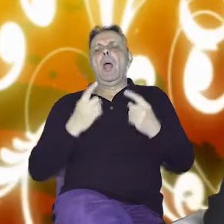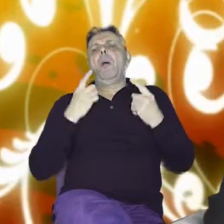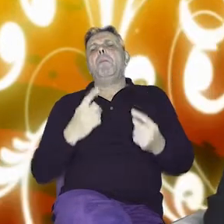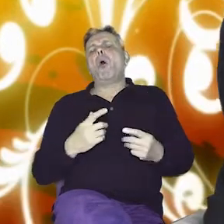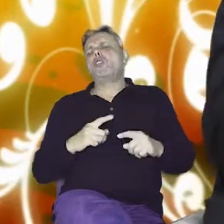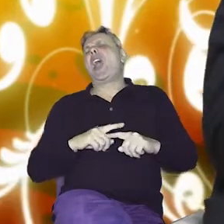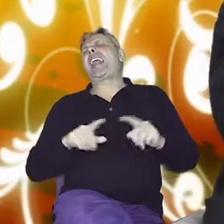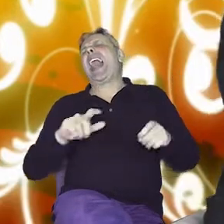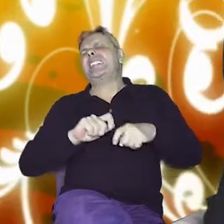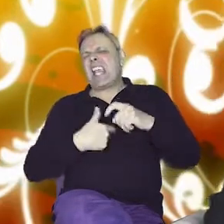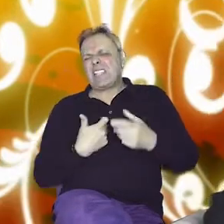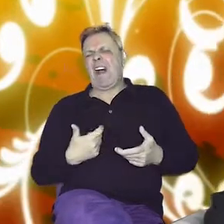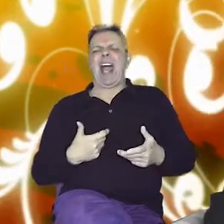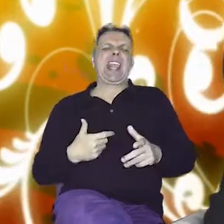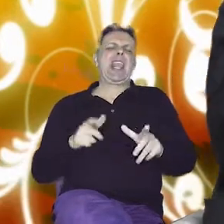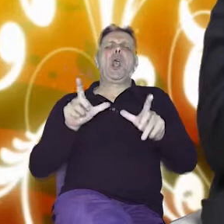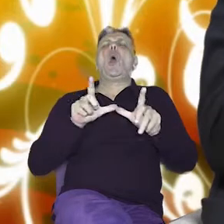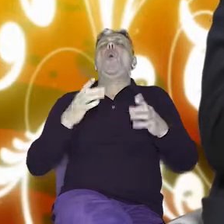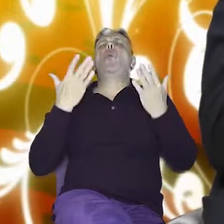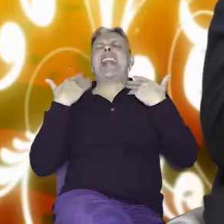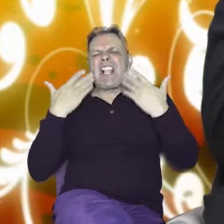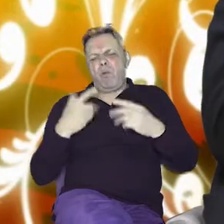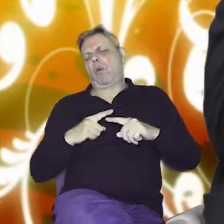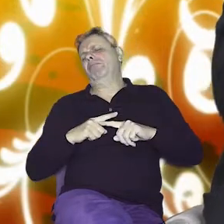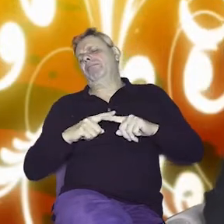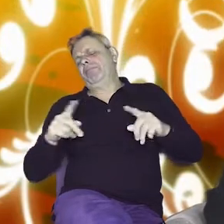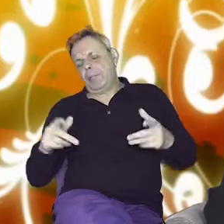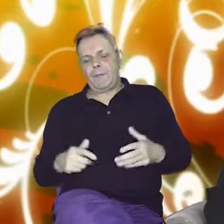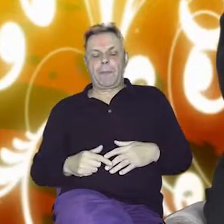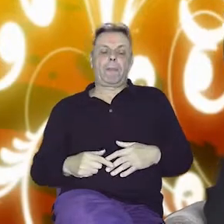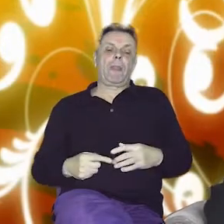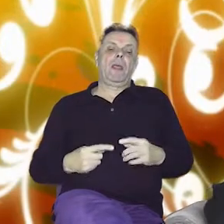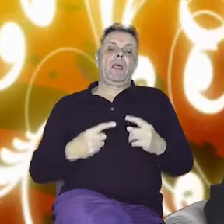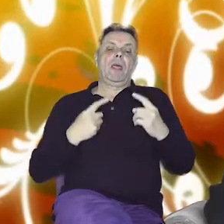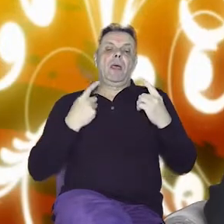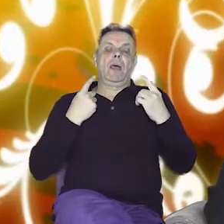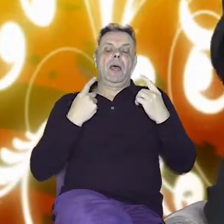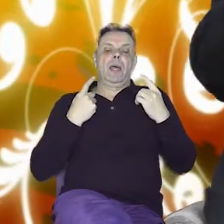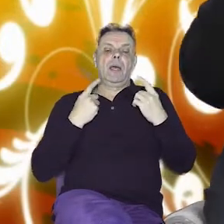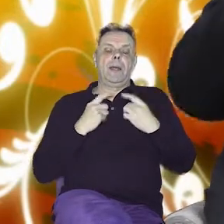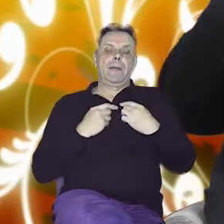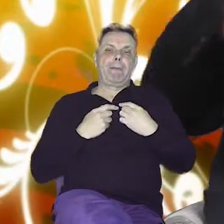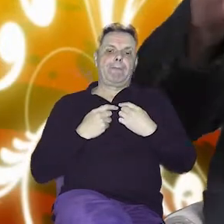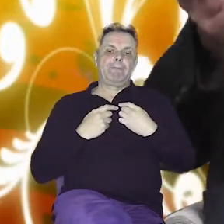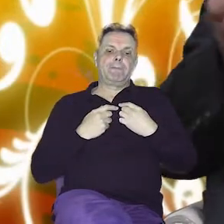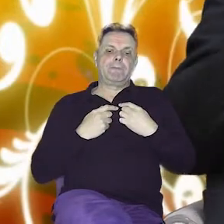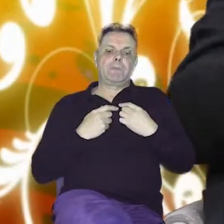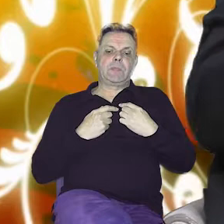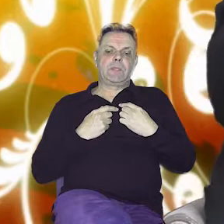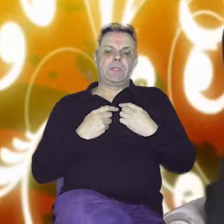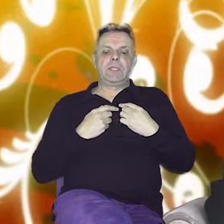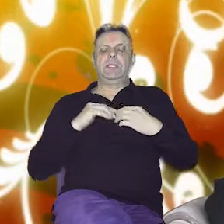koristimo, nemamo vremena. Mi to napravimo konkretno. Jel? Postoje razni modaliteti od ultrazvučnog, vodenog, debridmana, etc.,